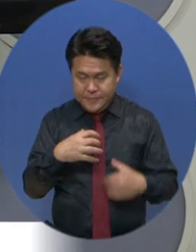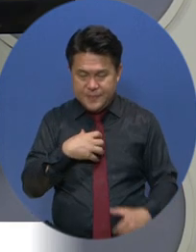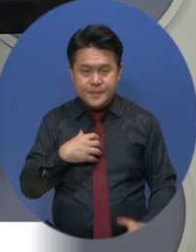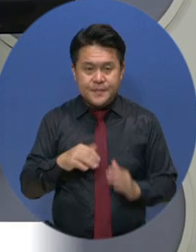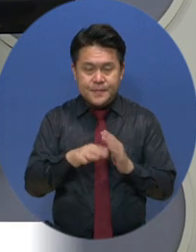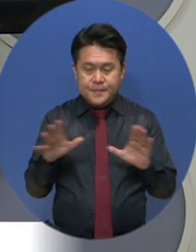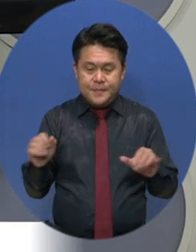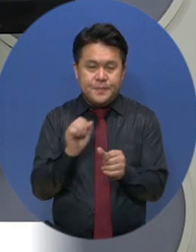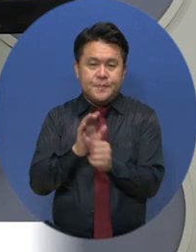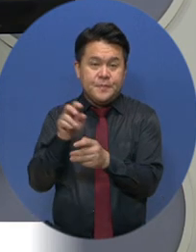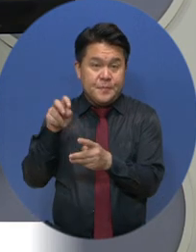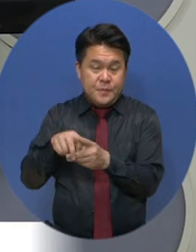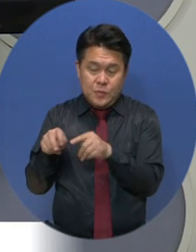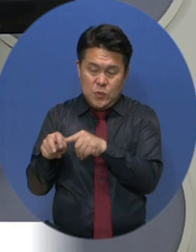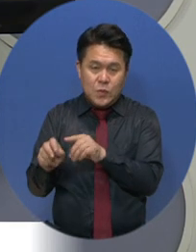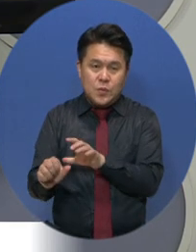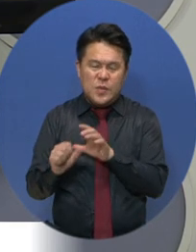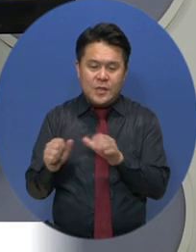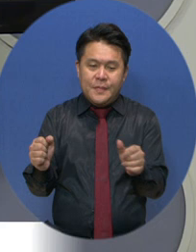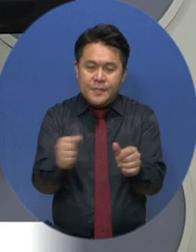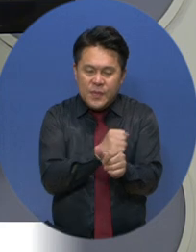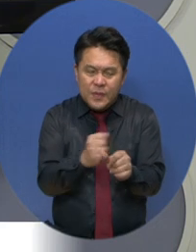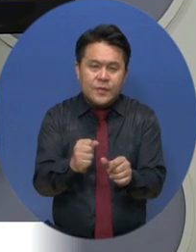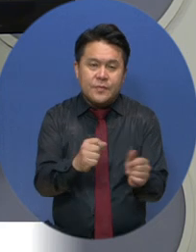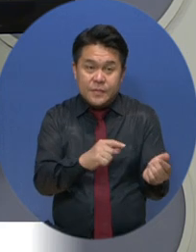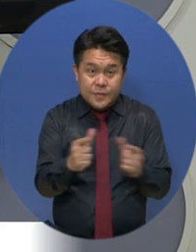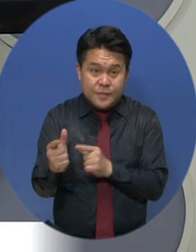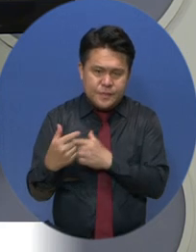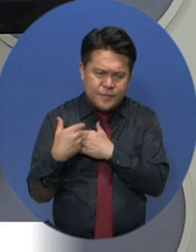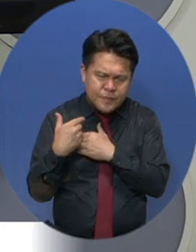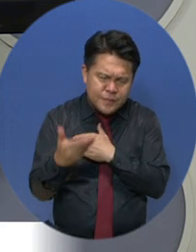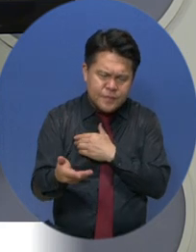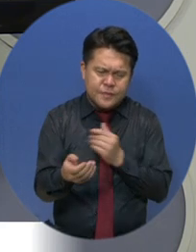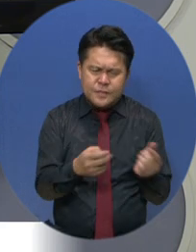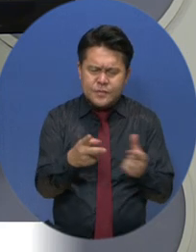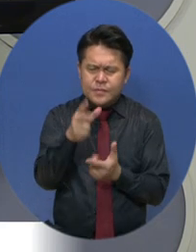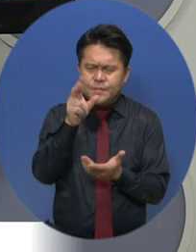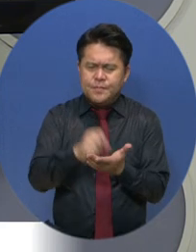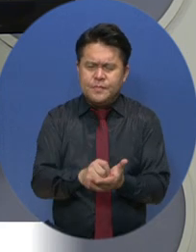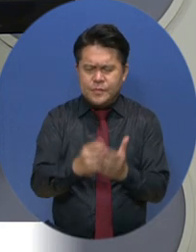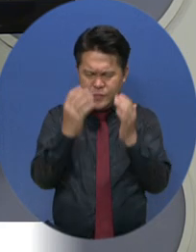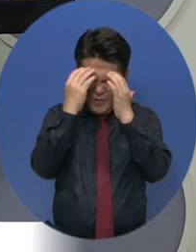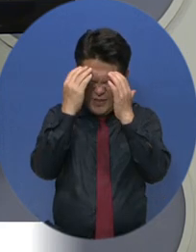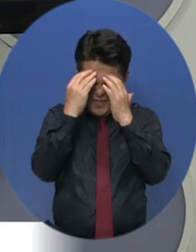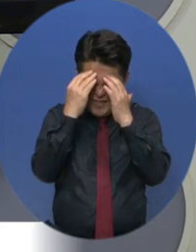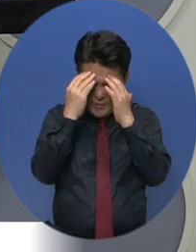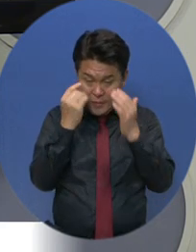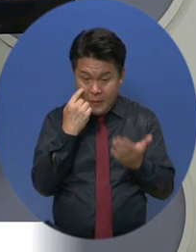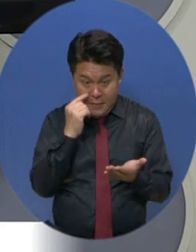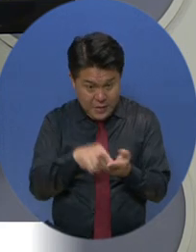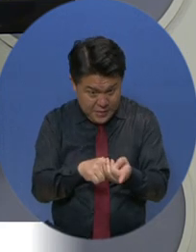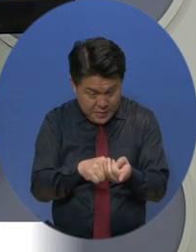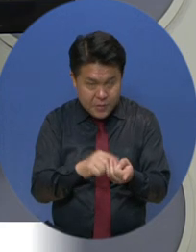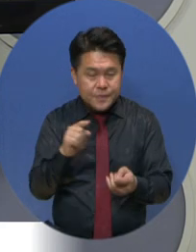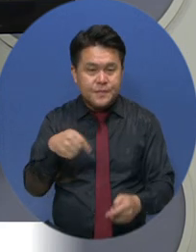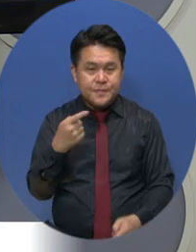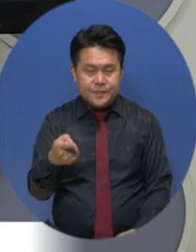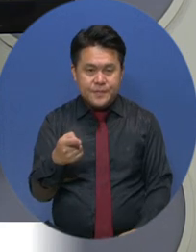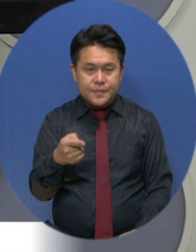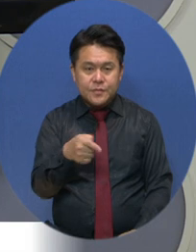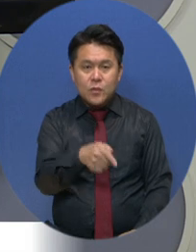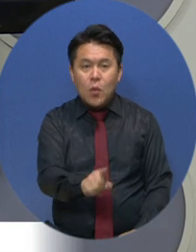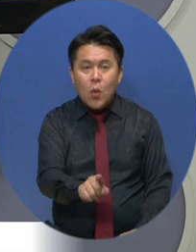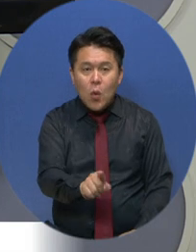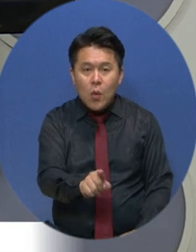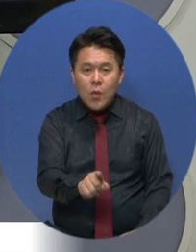통합지원 센터를 통해 폭력 학대 방임 등의 문제로 고통받는 위기 가정을 찾아 내고 발견된